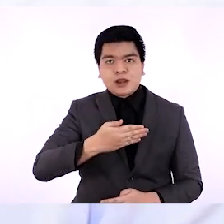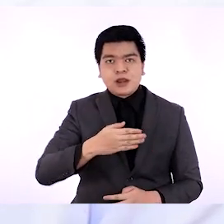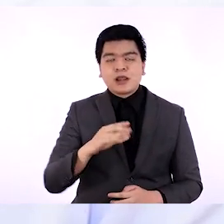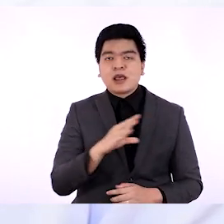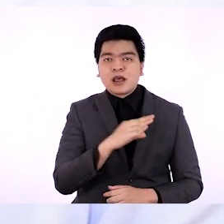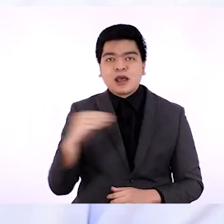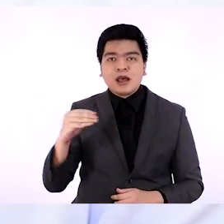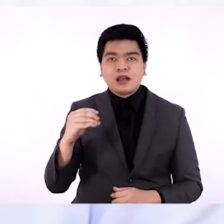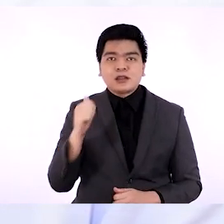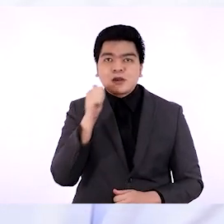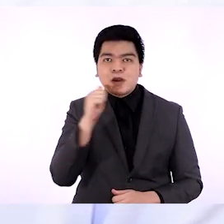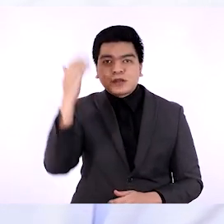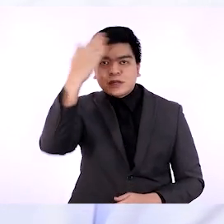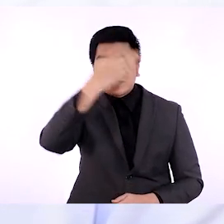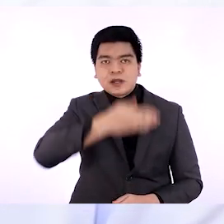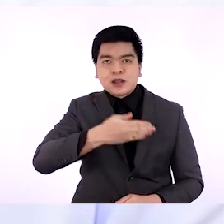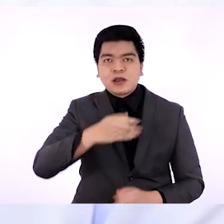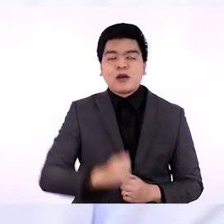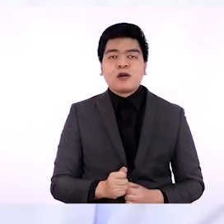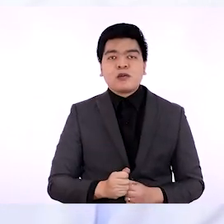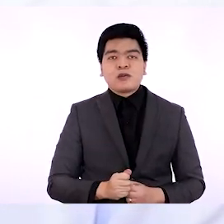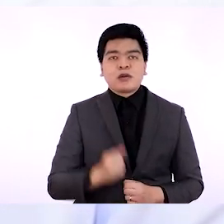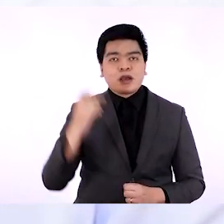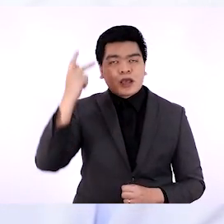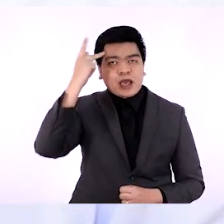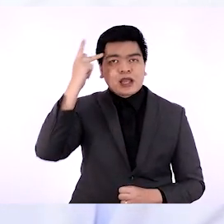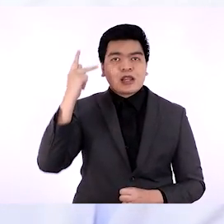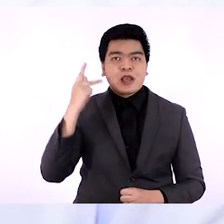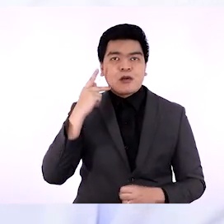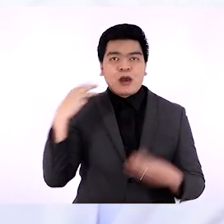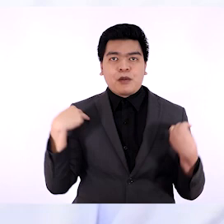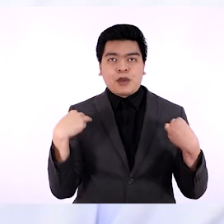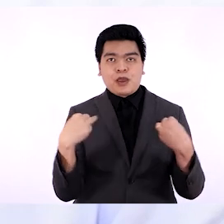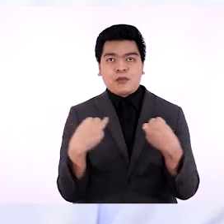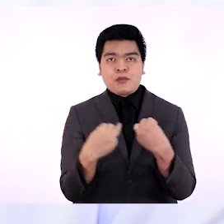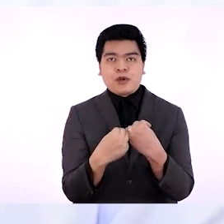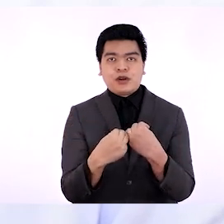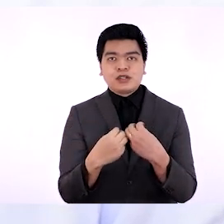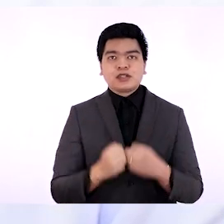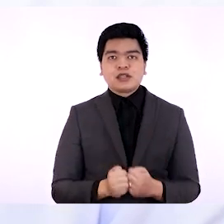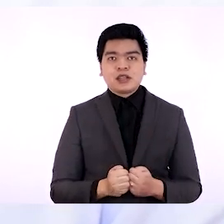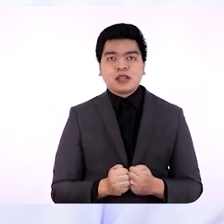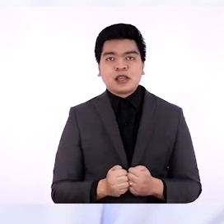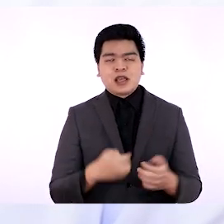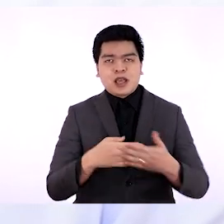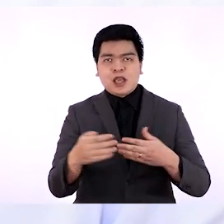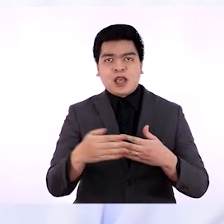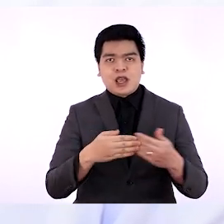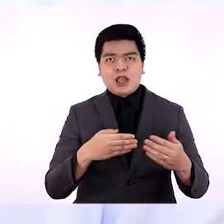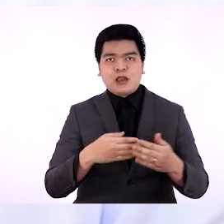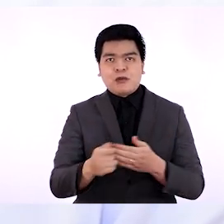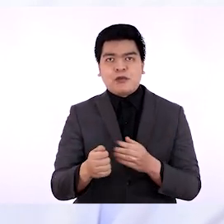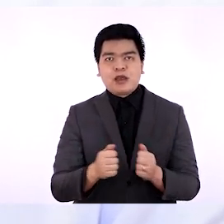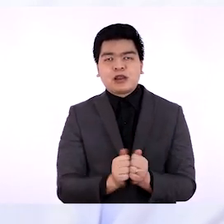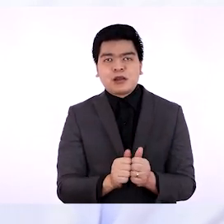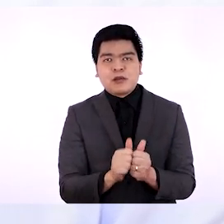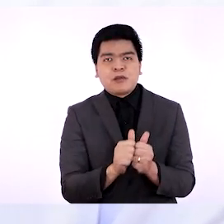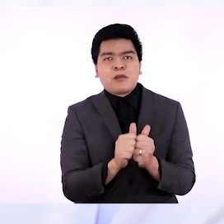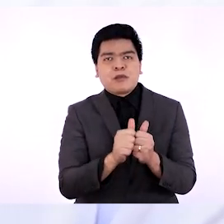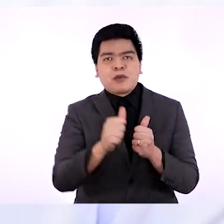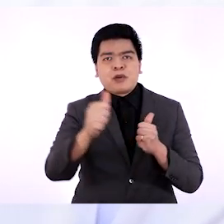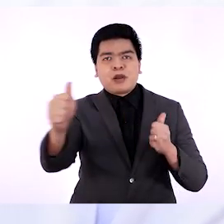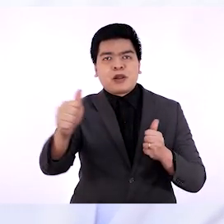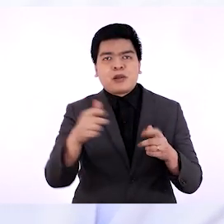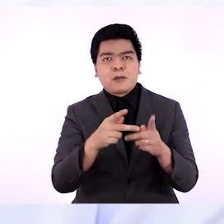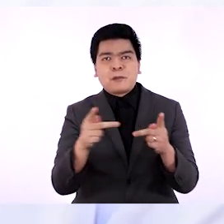kadalagahan o nasa kapisanan ng kadiwa sa aming distrito kahit magkakalayo po ang kanilang mga